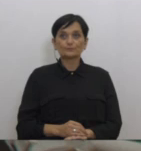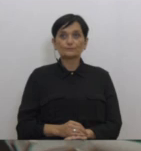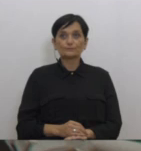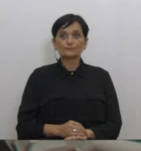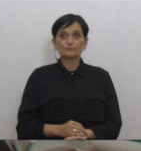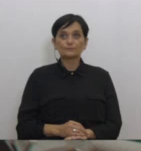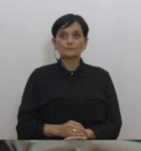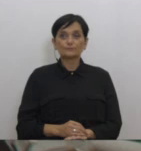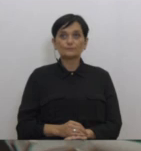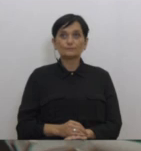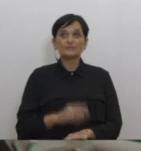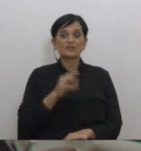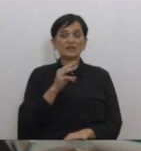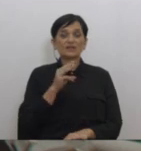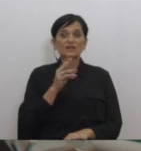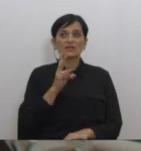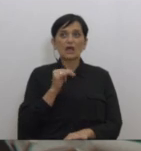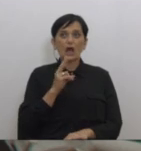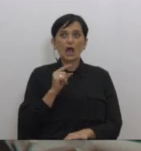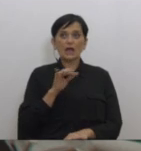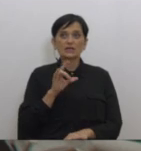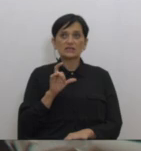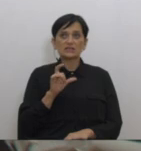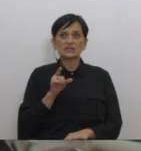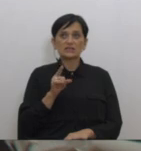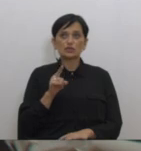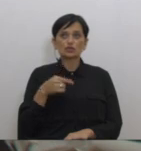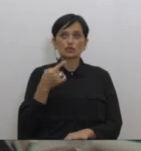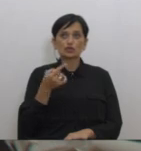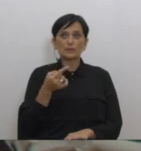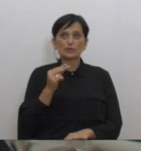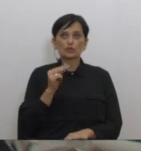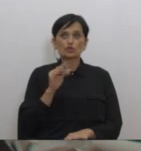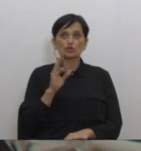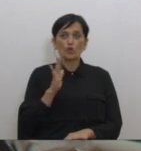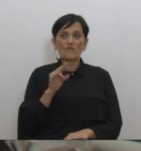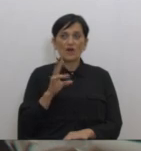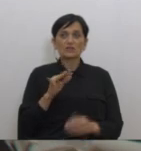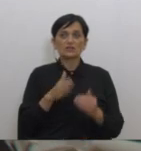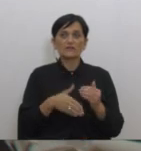ამც დარიელ ნაკაიძე, ცოტა შემდეგ ირაკლი ჩიქოვანი უნდა მოსვლოთ.